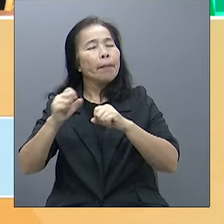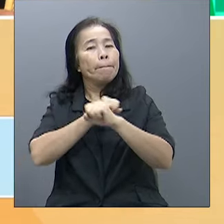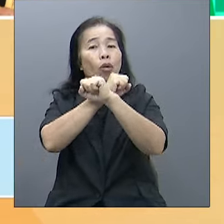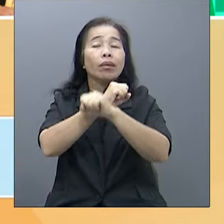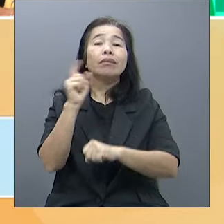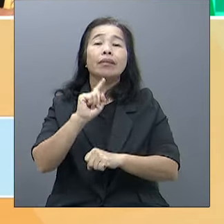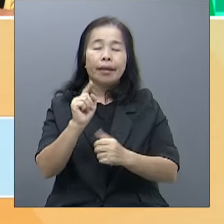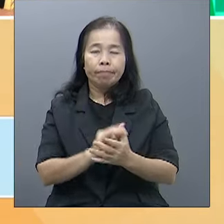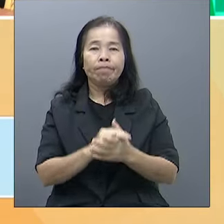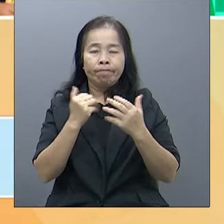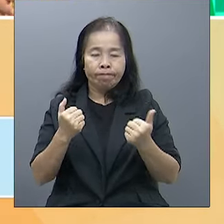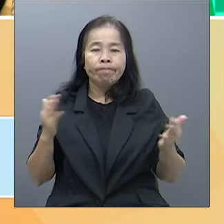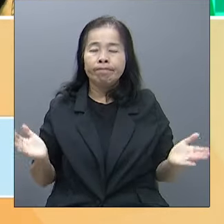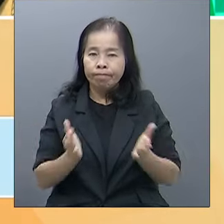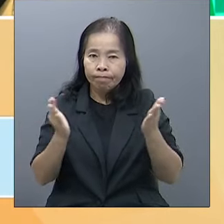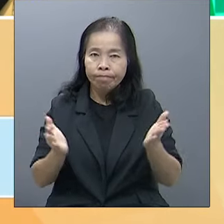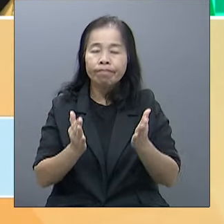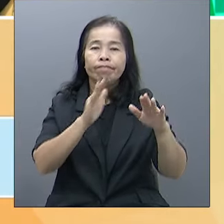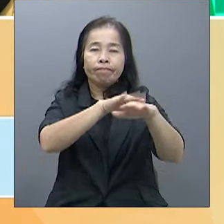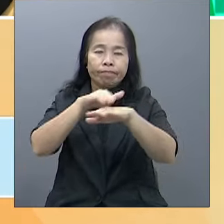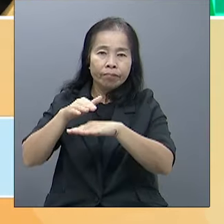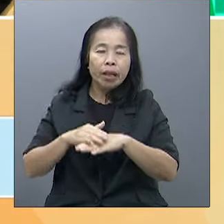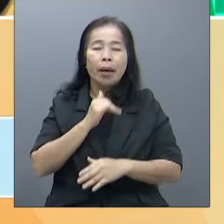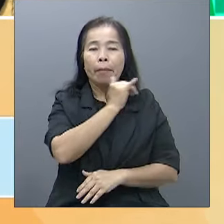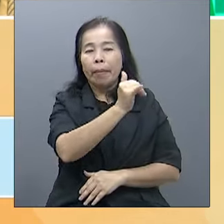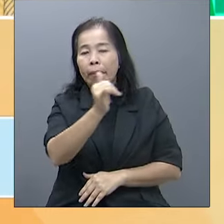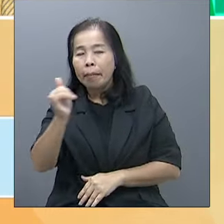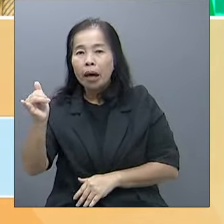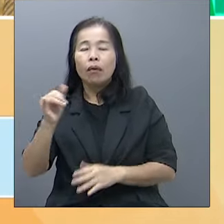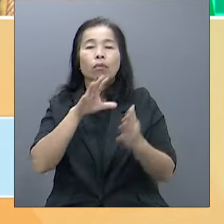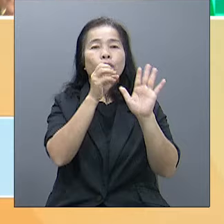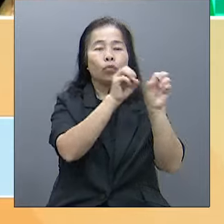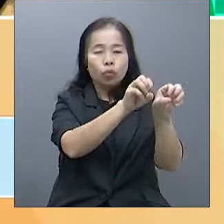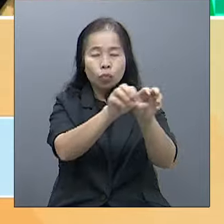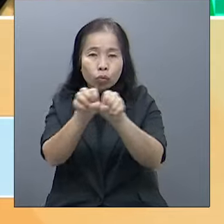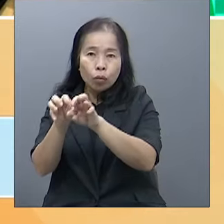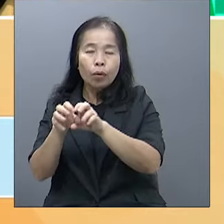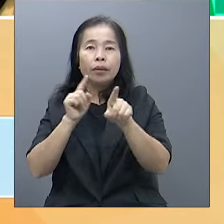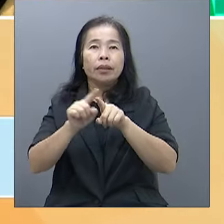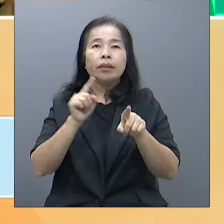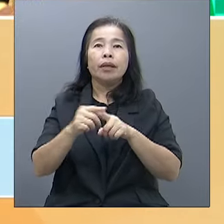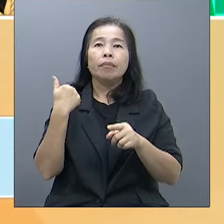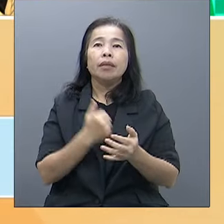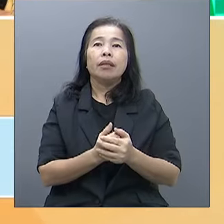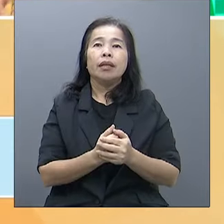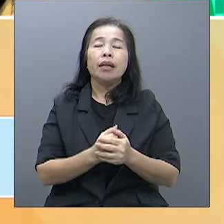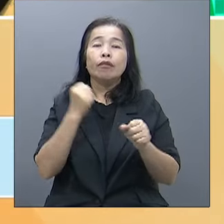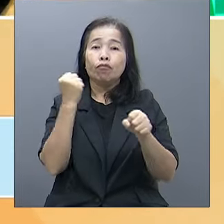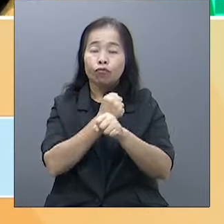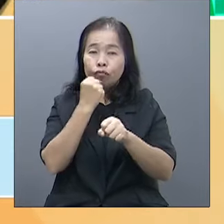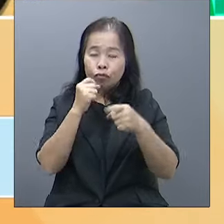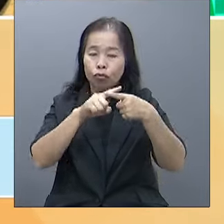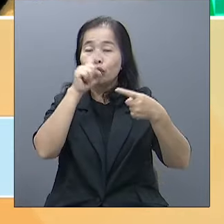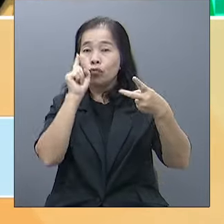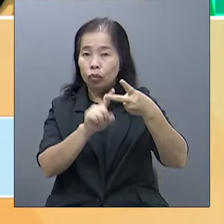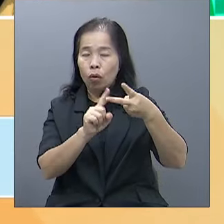ราก็พยายามที่จะรณรงค์นะฮะไปอบรมให้กับที่โรงเรียนแต่ละโรงเรียนทั้งหมดนะครับนอกจากที่2ก็คือว่าโรงเรียน